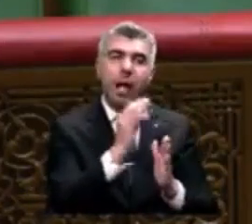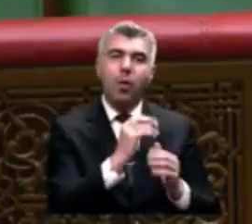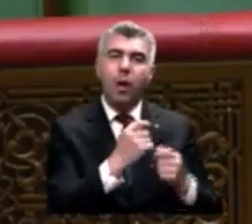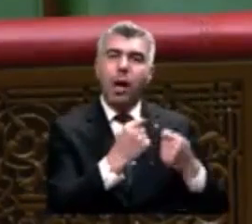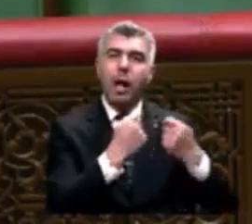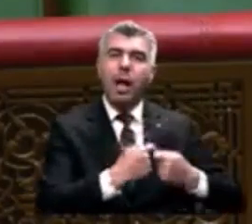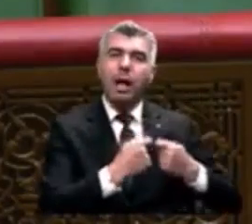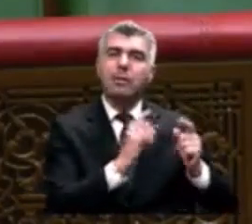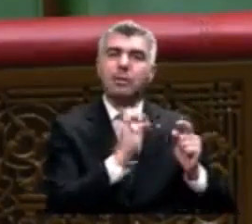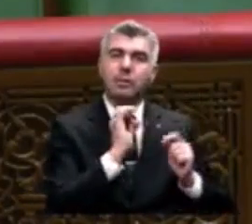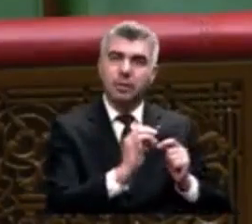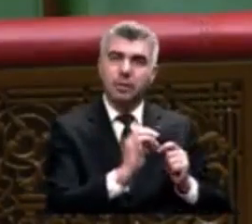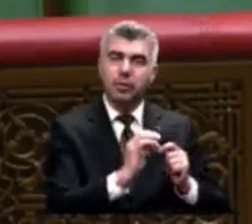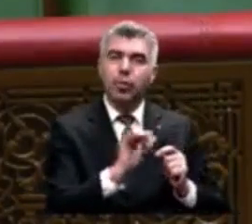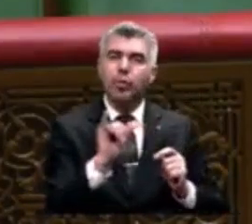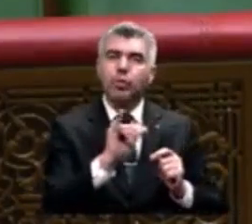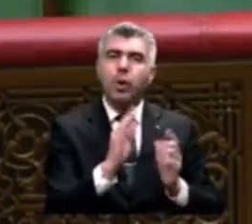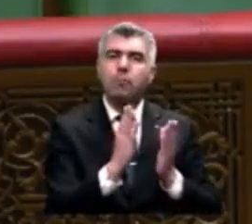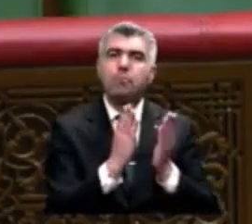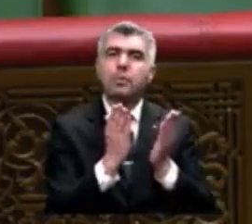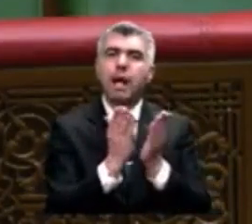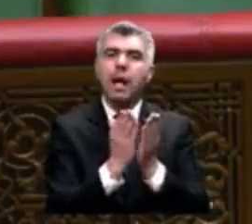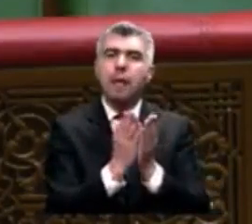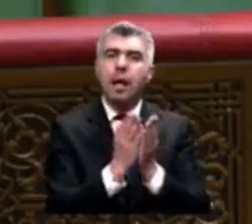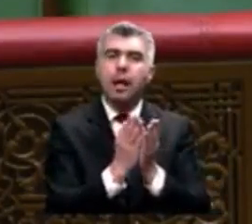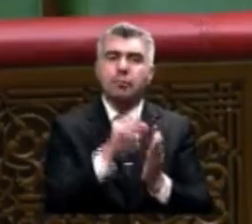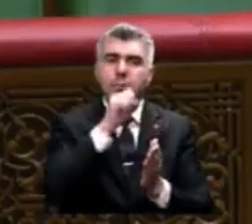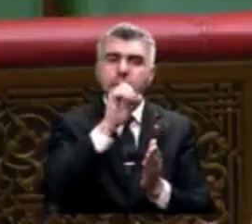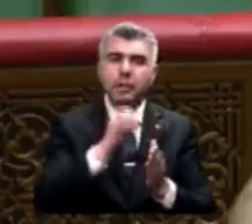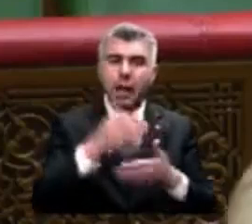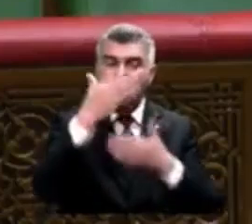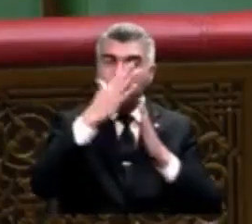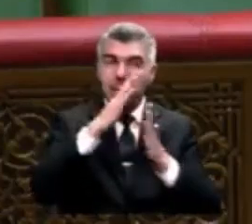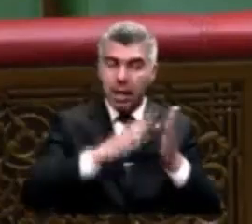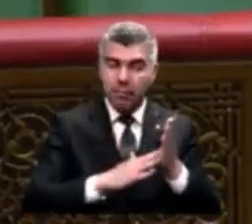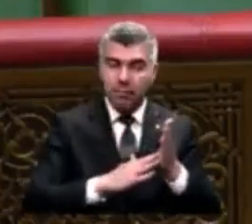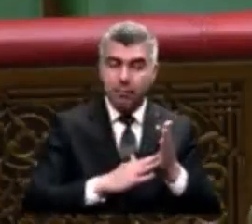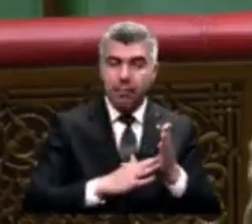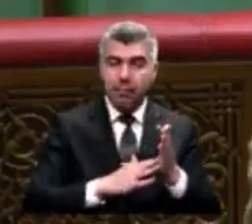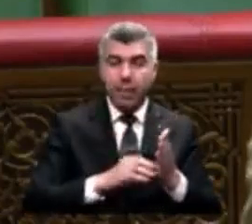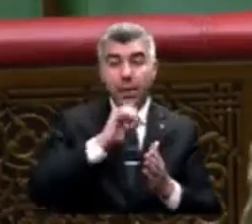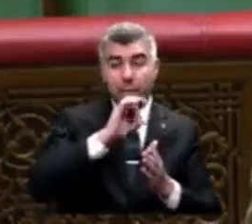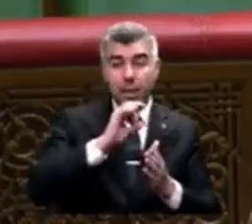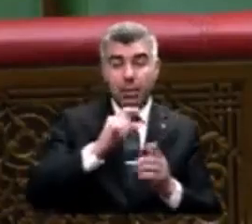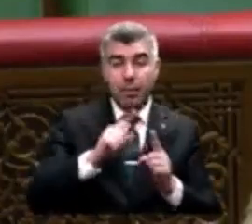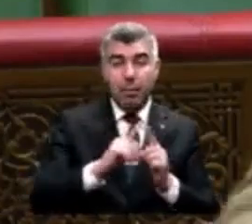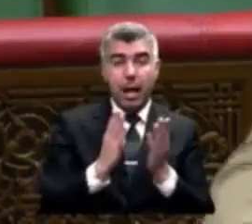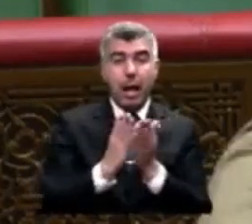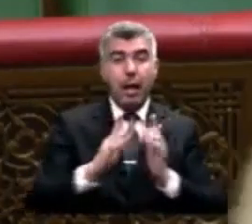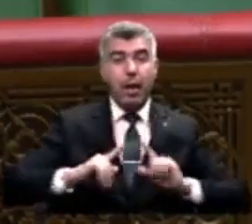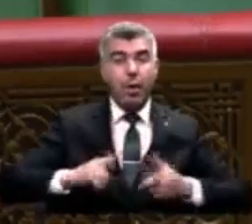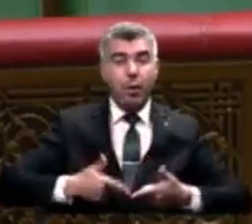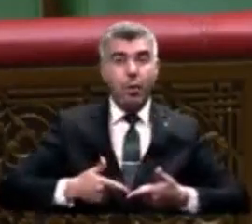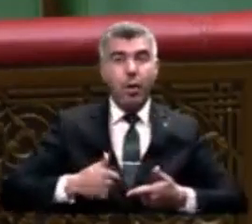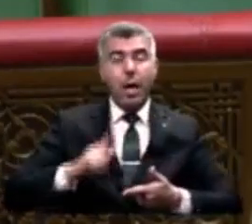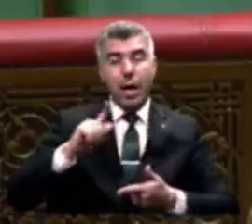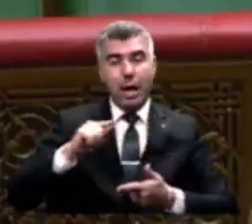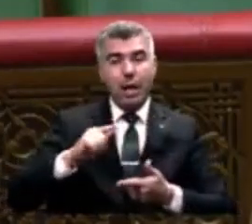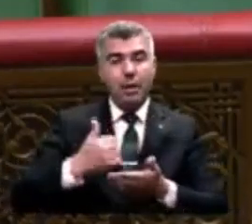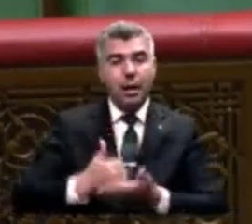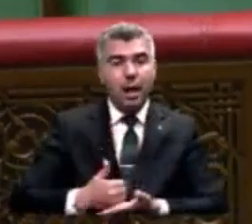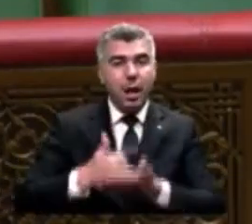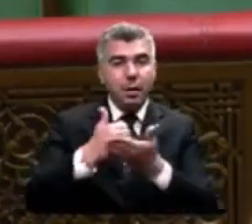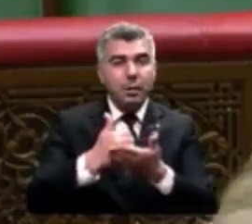ونسألكم على اش من مدرسة واش من منظومة تعليمية اللي بغينا لبلادنا، واش منظومة تعليمية اللي تعطي الكرامة